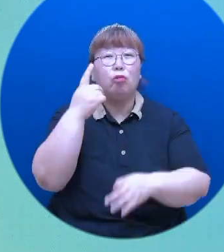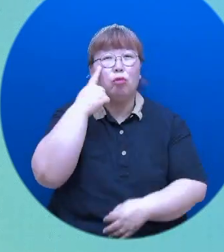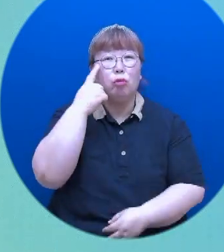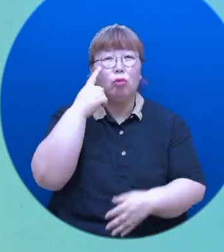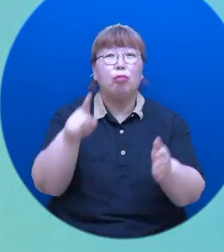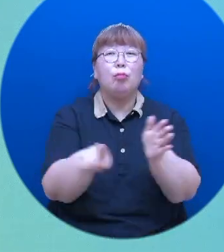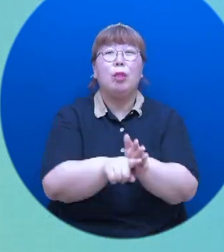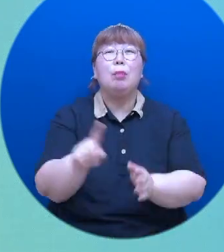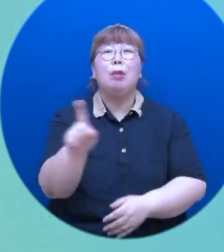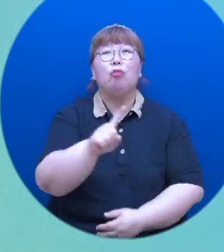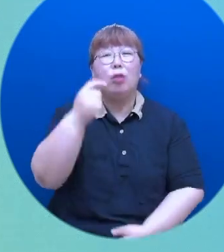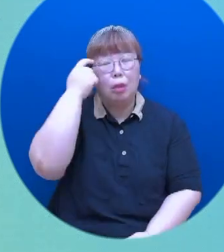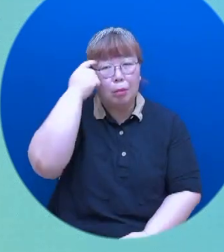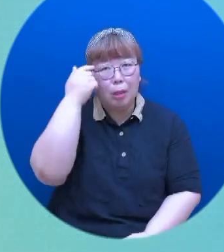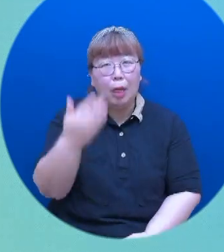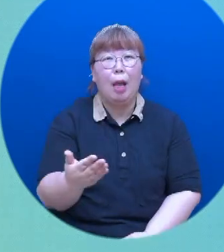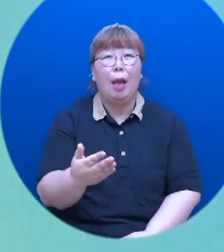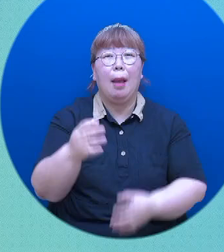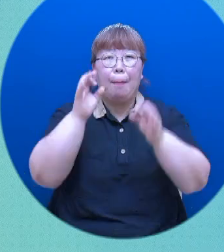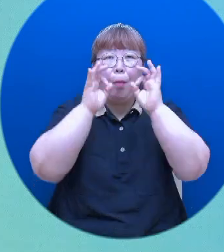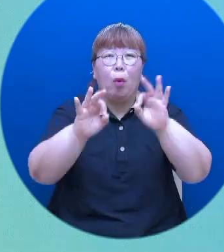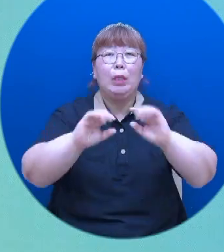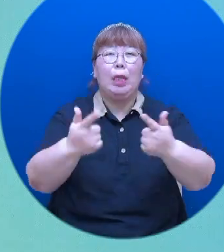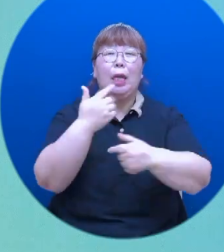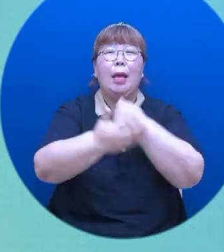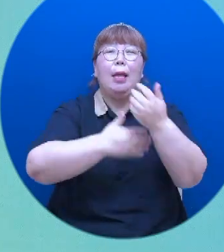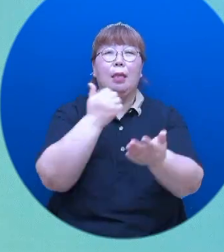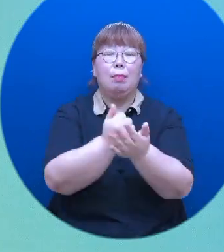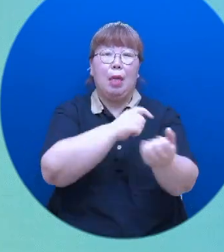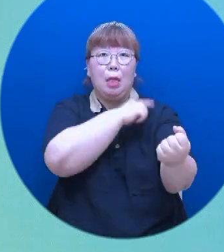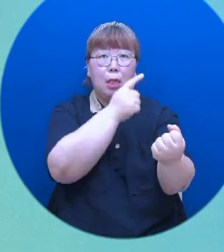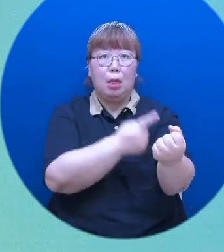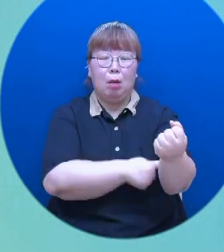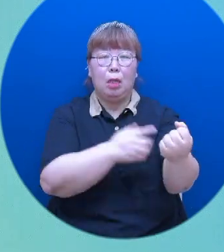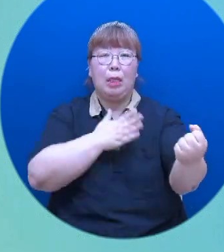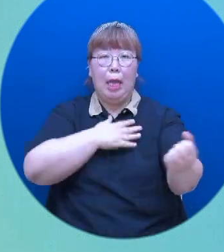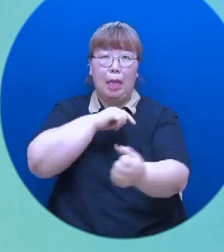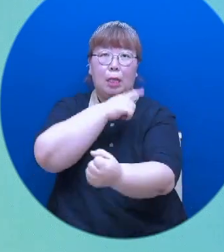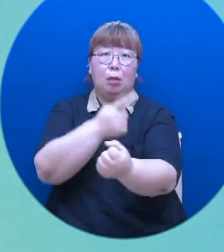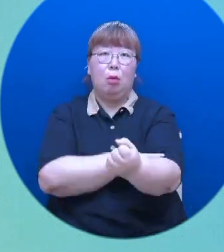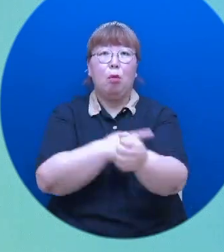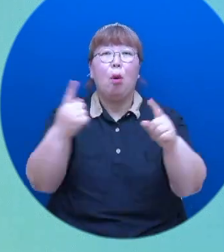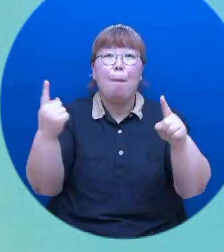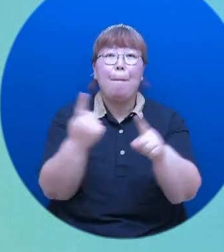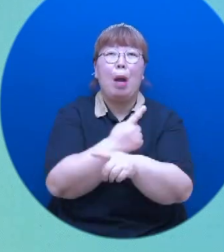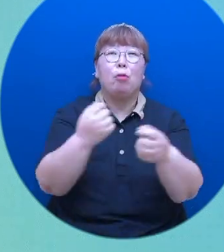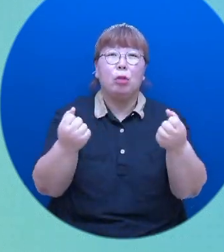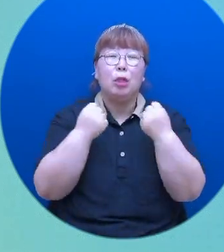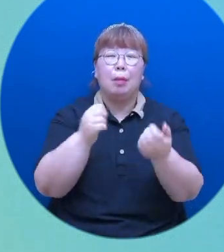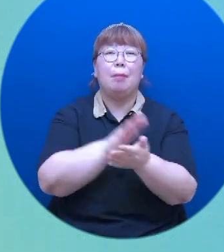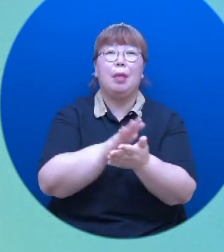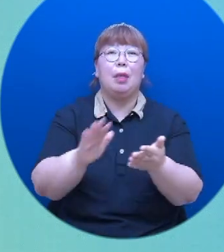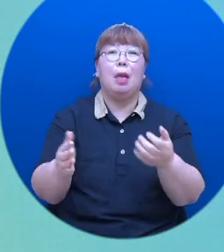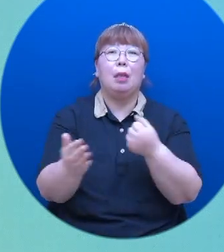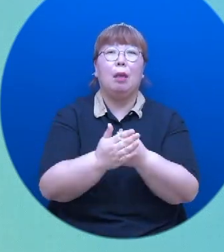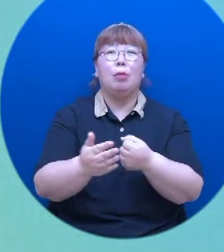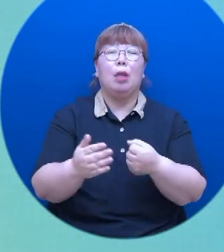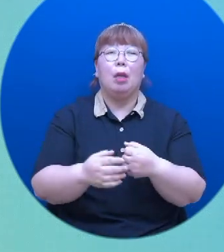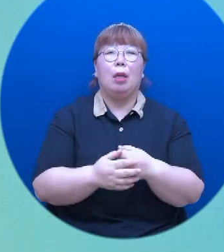무엇입니까? 보이지 않는 하나님의 능력을 내 능력으로 바꾸는 힘이 믿음이에요. 그리하여